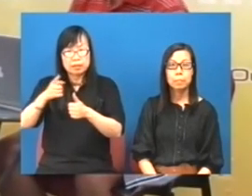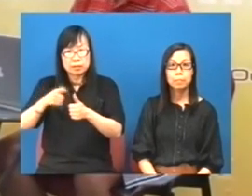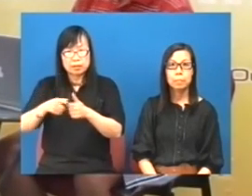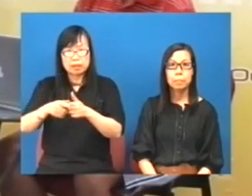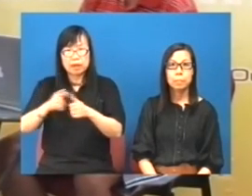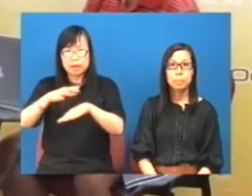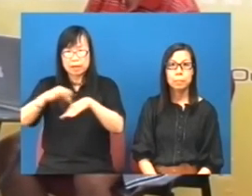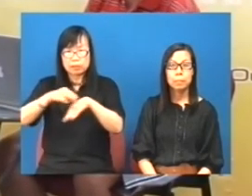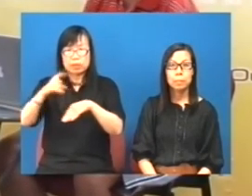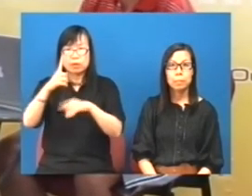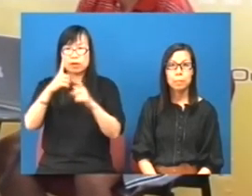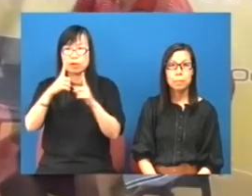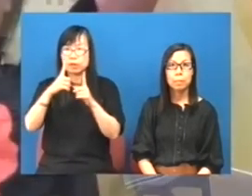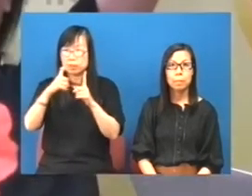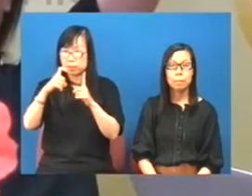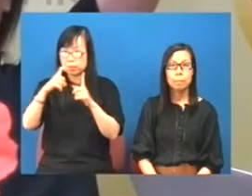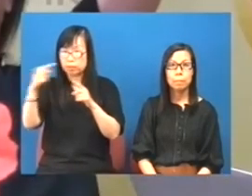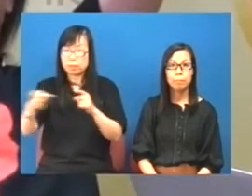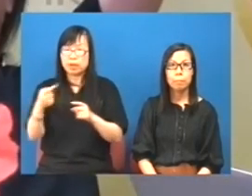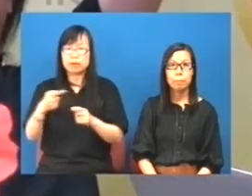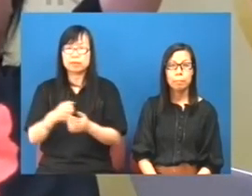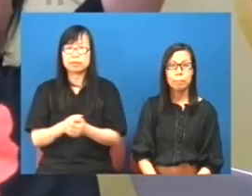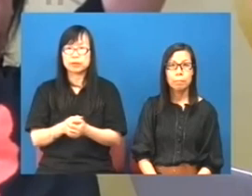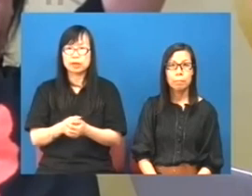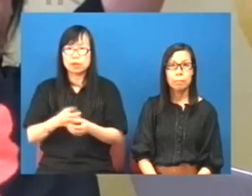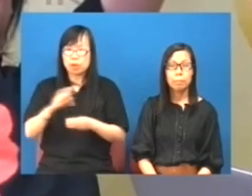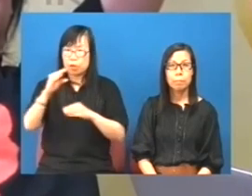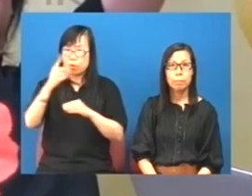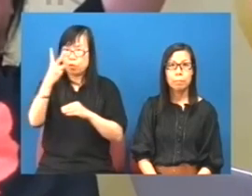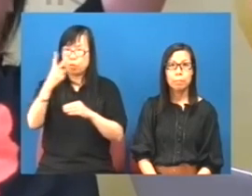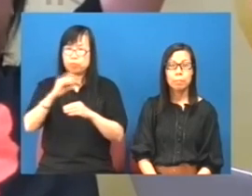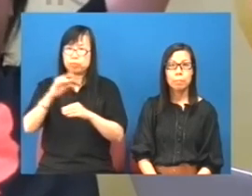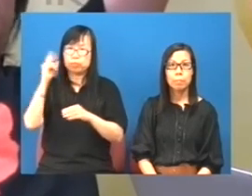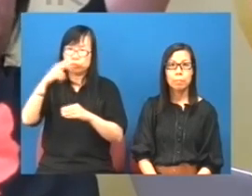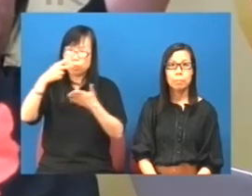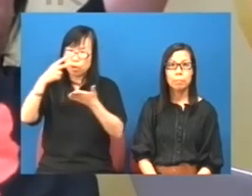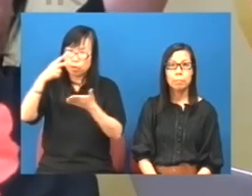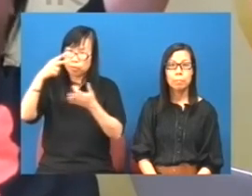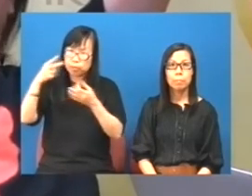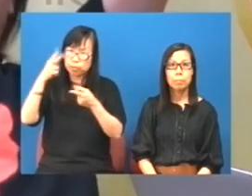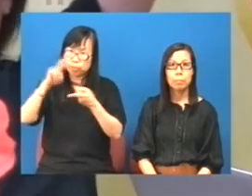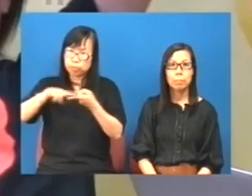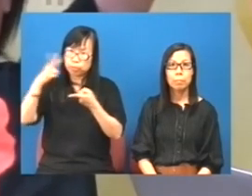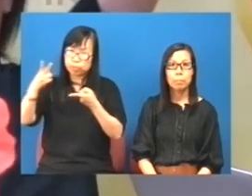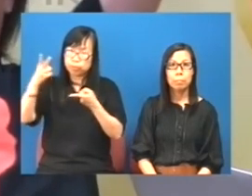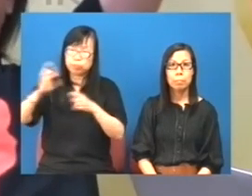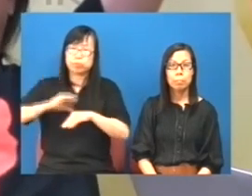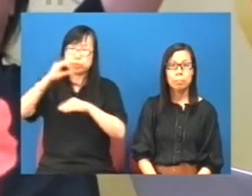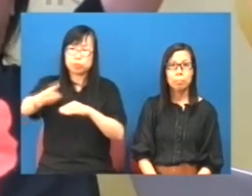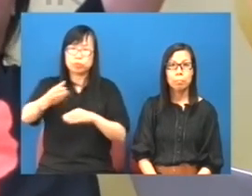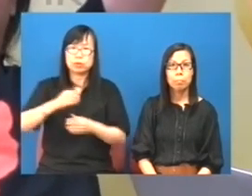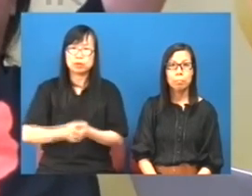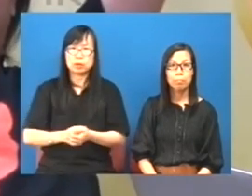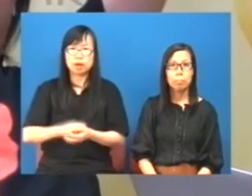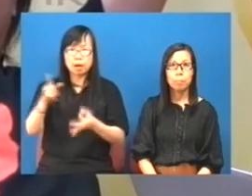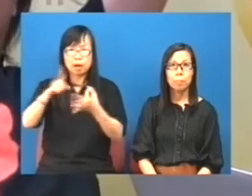節省了十九萬即是要加稅雙倍捐出來都沒有人原諒他如果梁錦松要